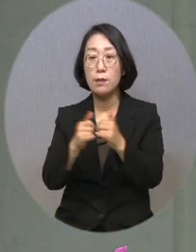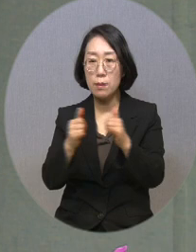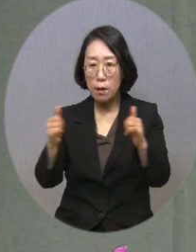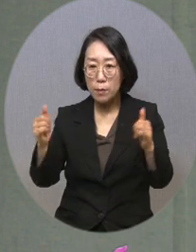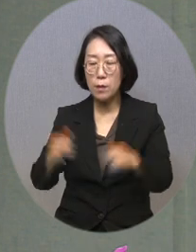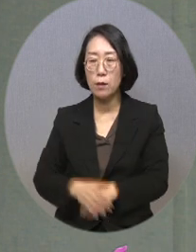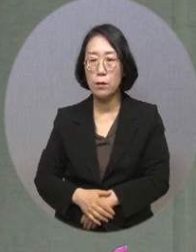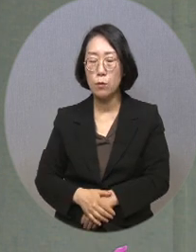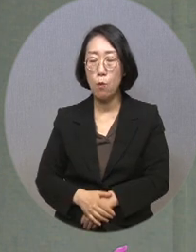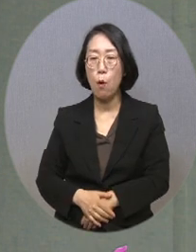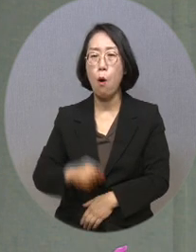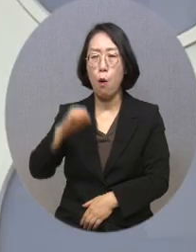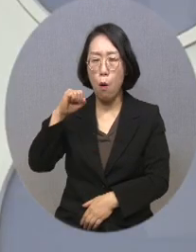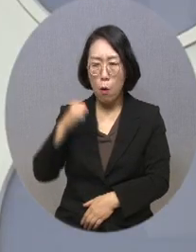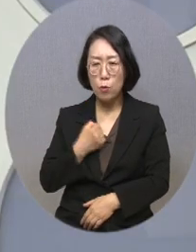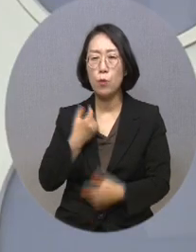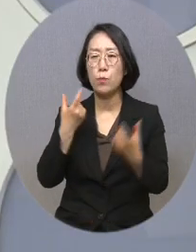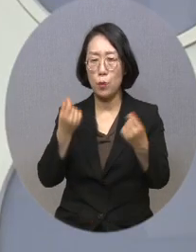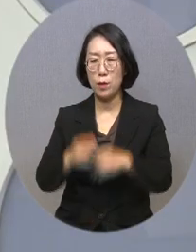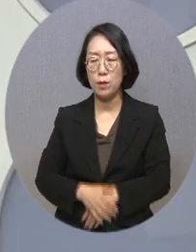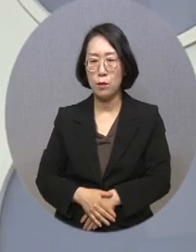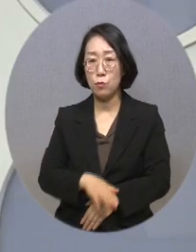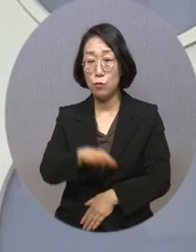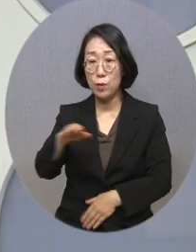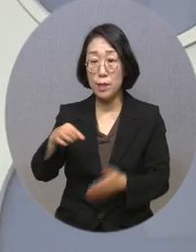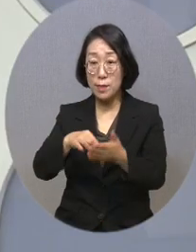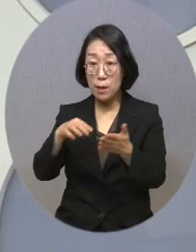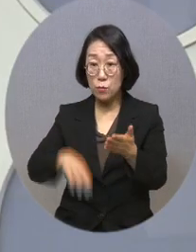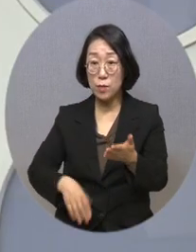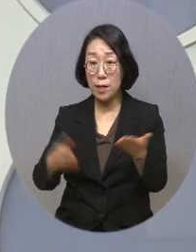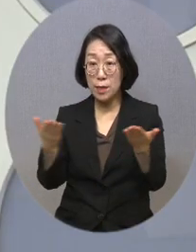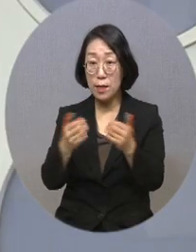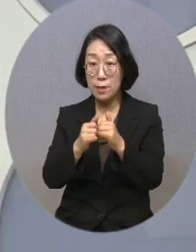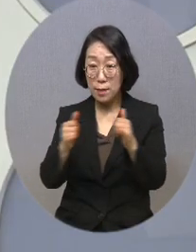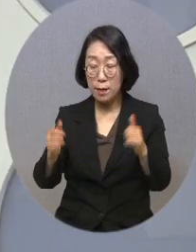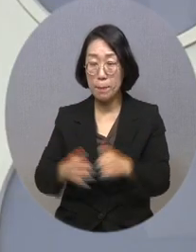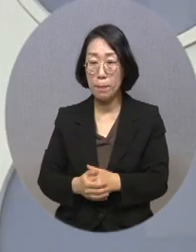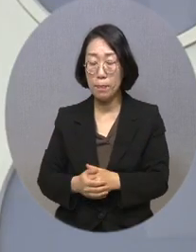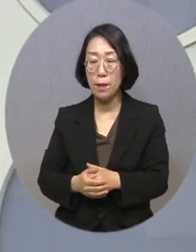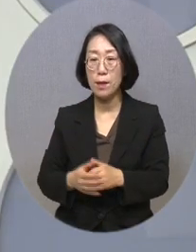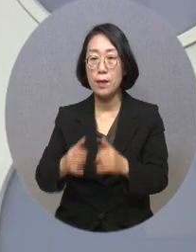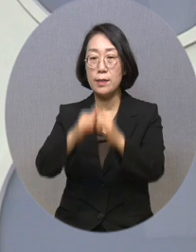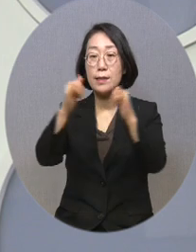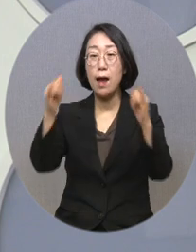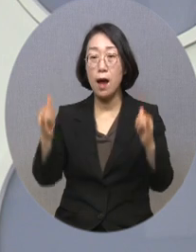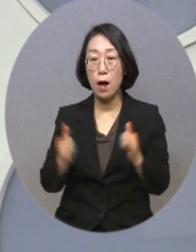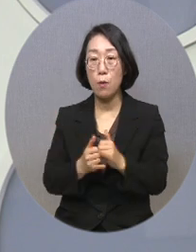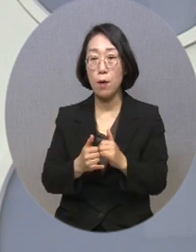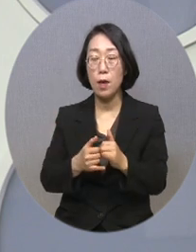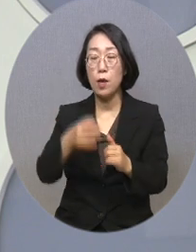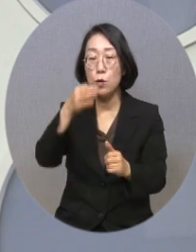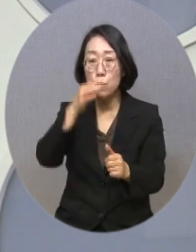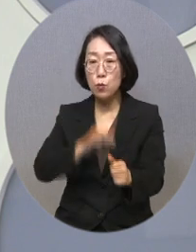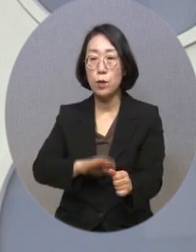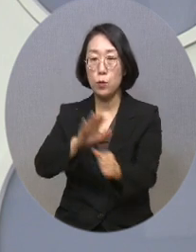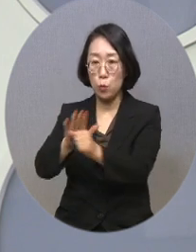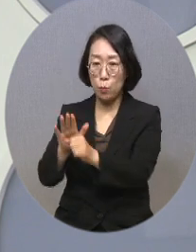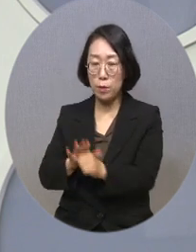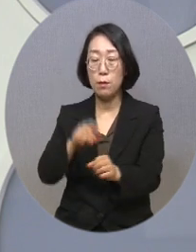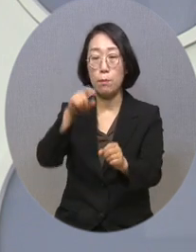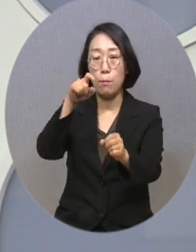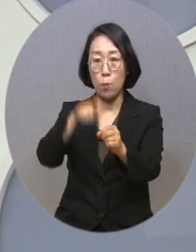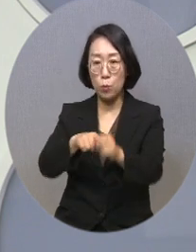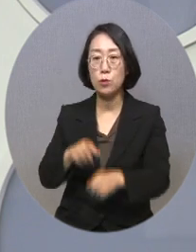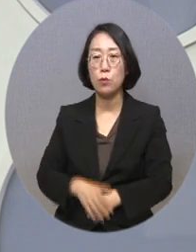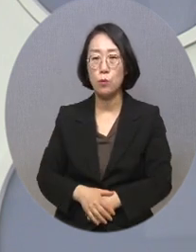됐습니다. 그렇지만은 우리 세무사들이 사회 공익적인 그런 생각을 갖고 또